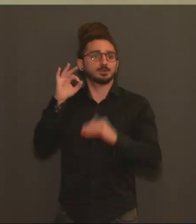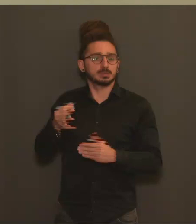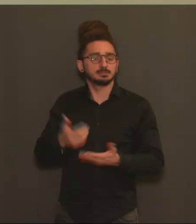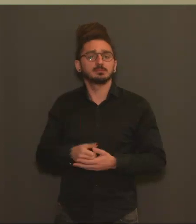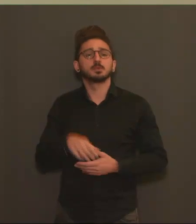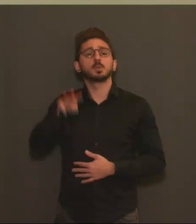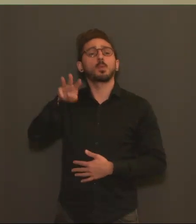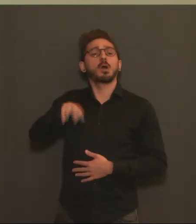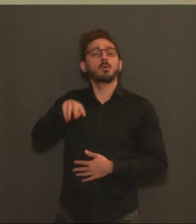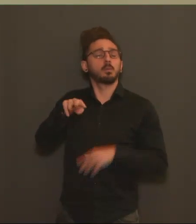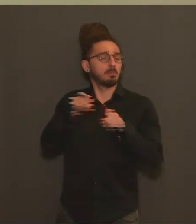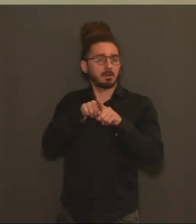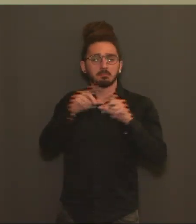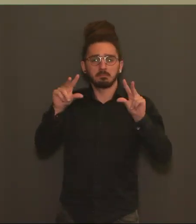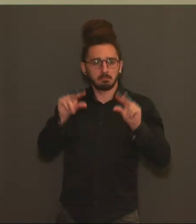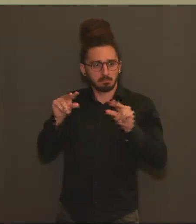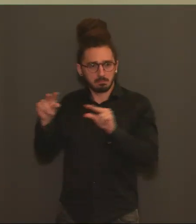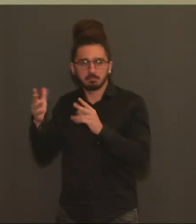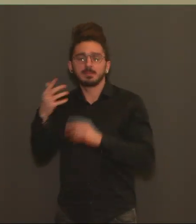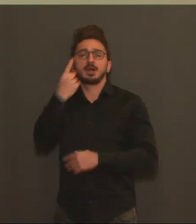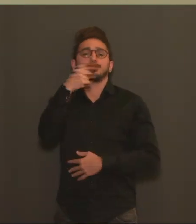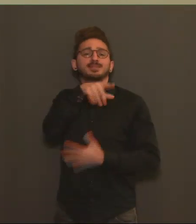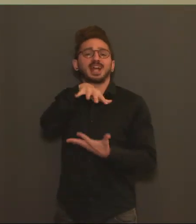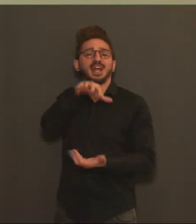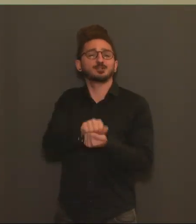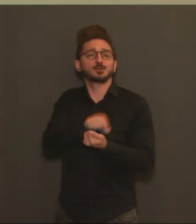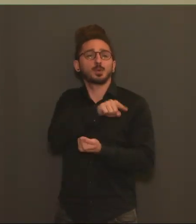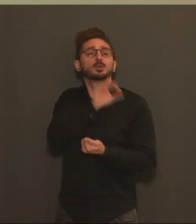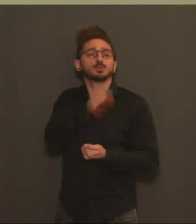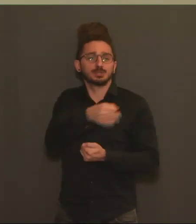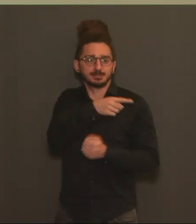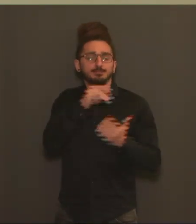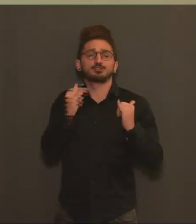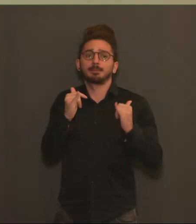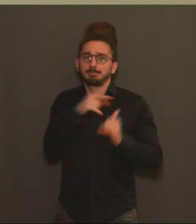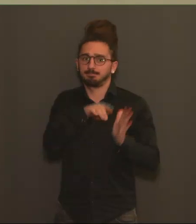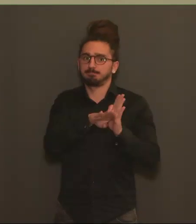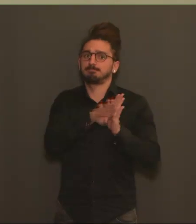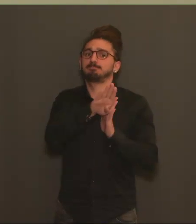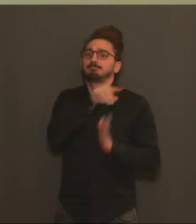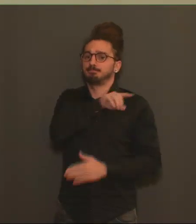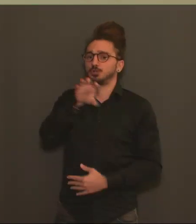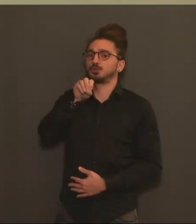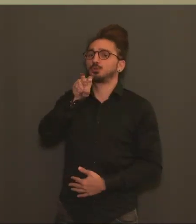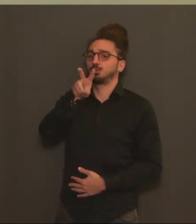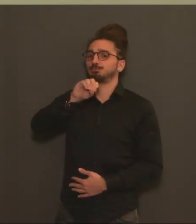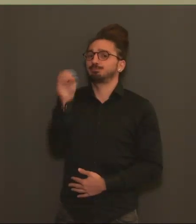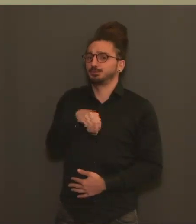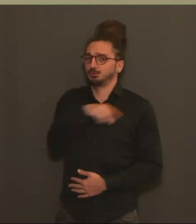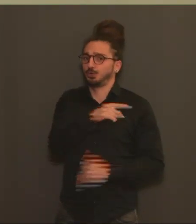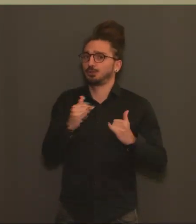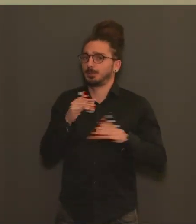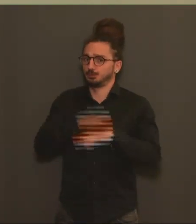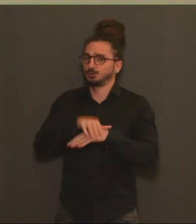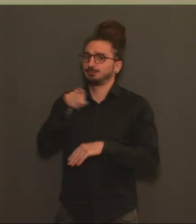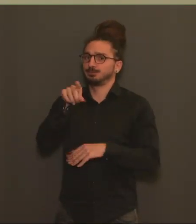aussi, sauf dans le Hainaut, où l'augmentation reste encore importante, plus 32%. Et que pour la région de Bruxelles-Capitale,